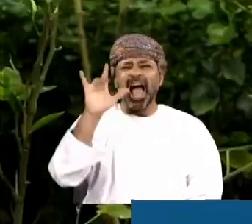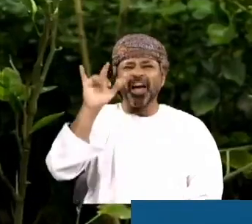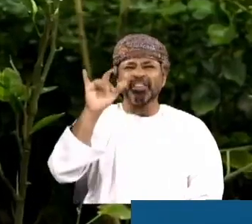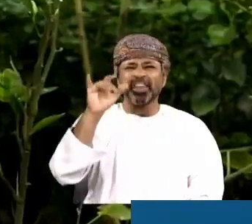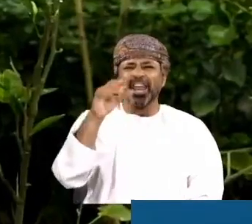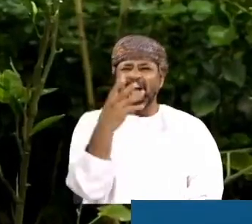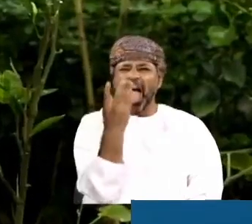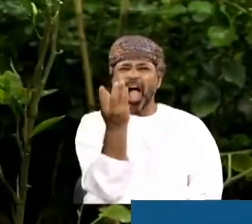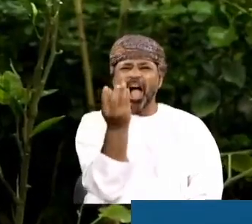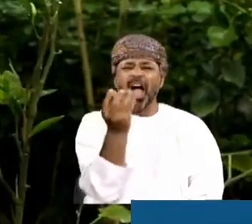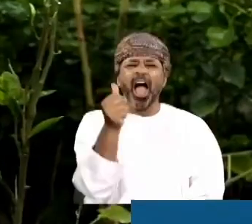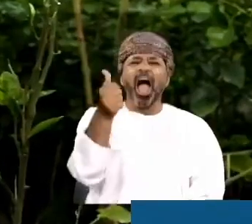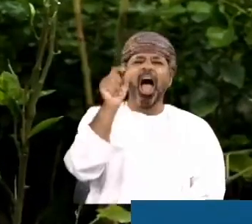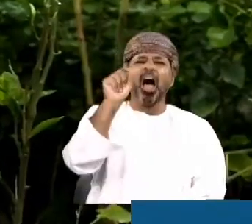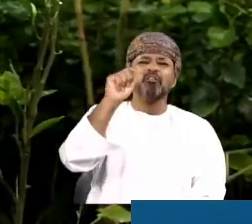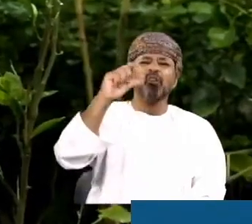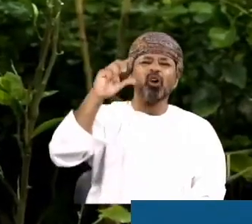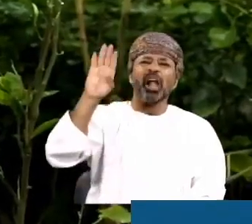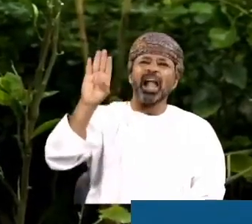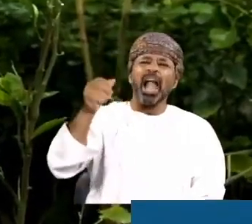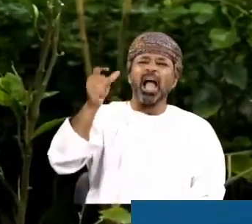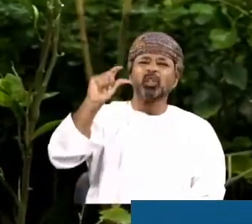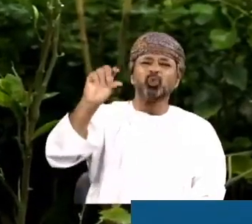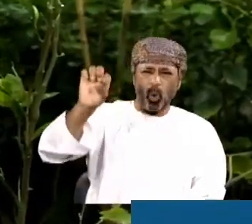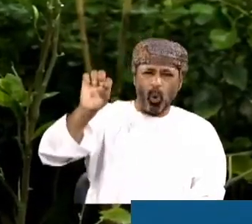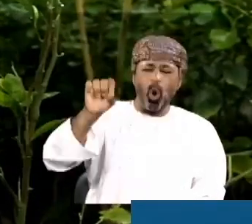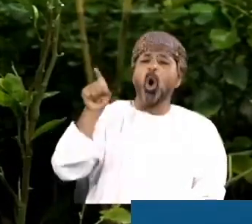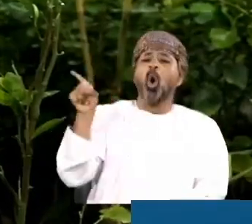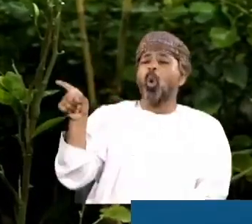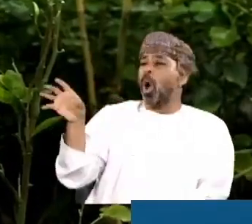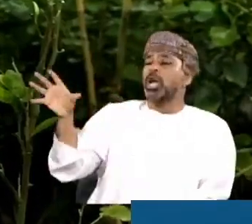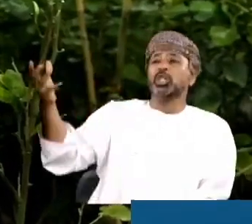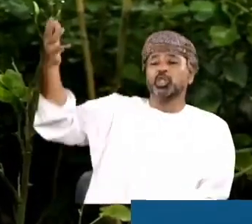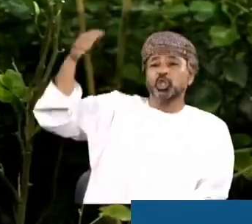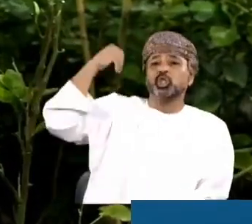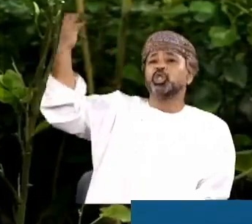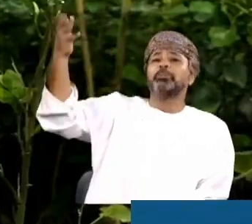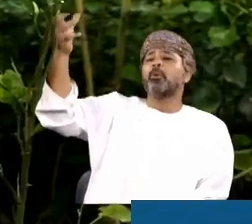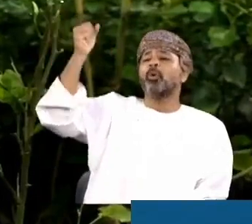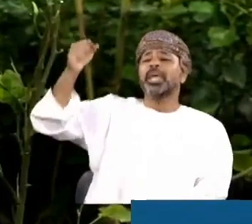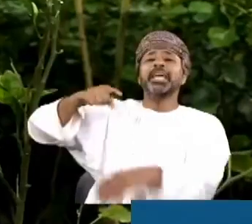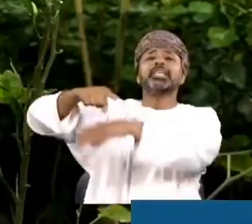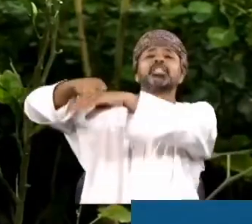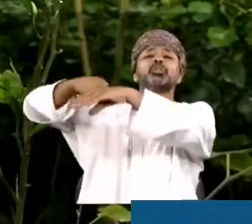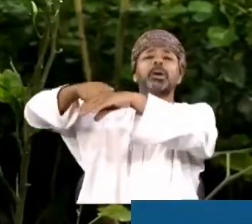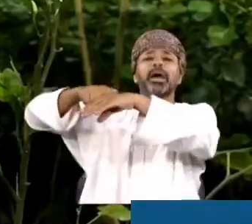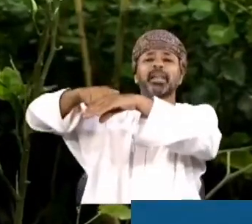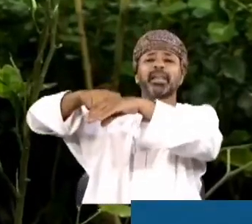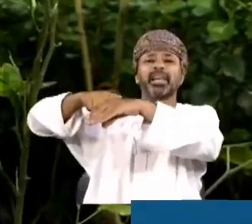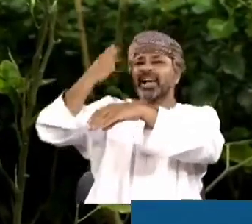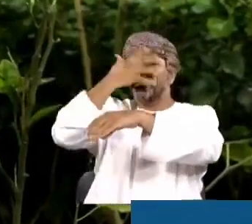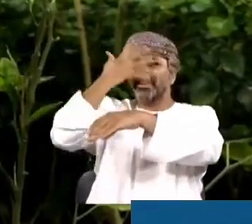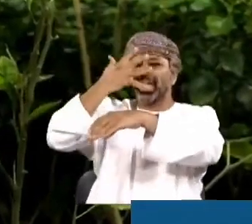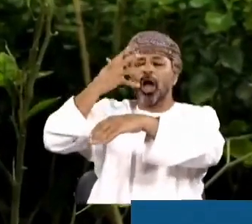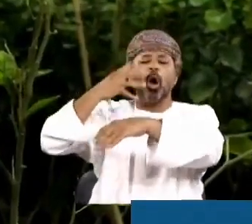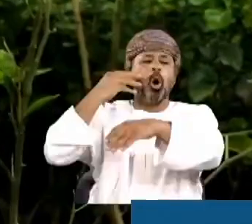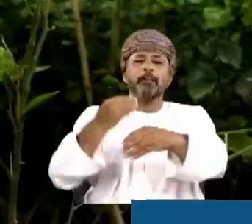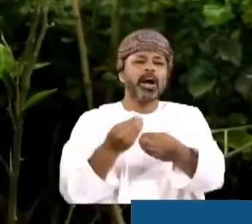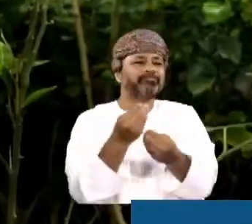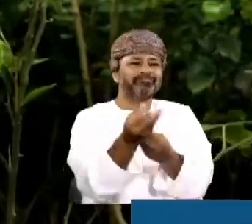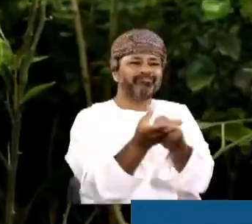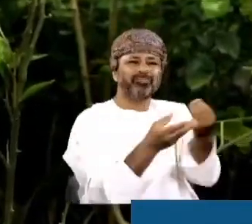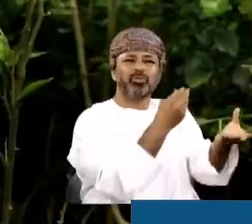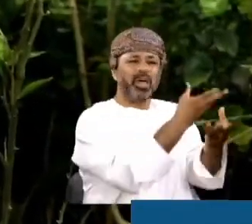الشتلات التي وردها المهتم بالزراعة حمد بن حمود الراشدي من زنجبار، وقد وزعها إلى عدد